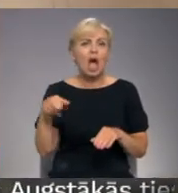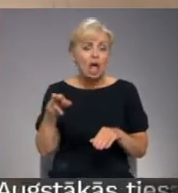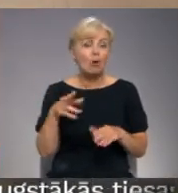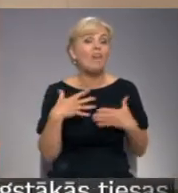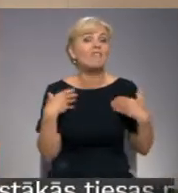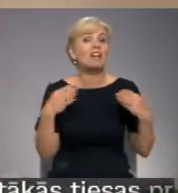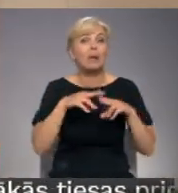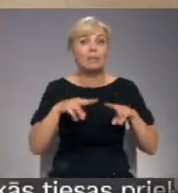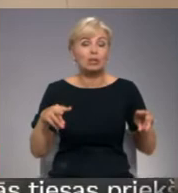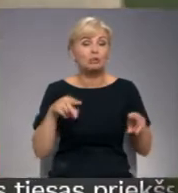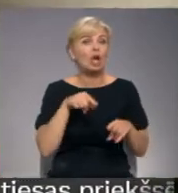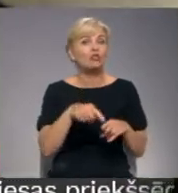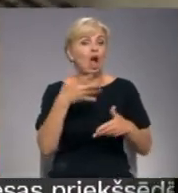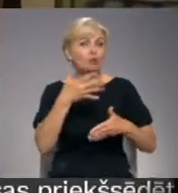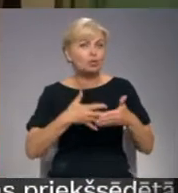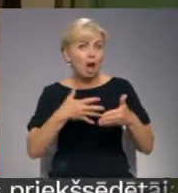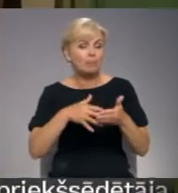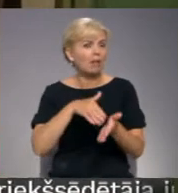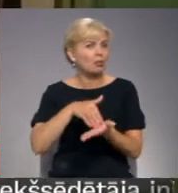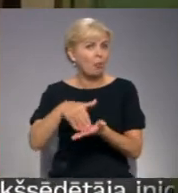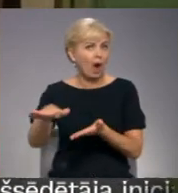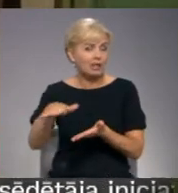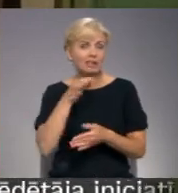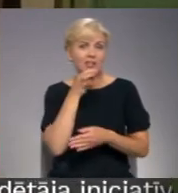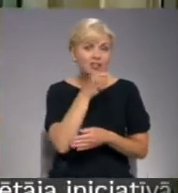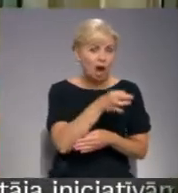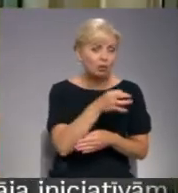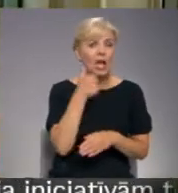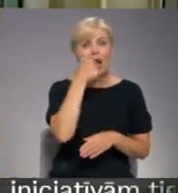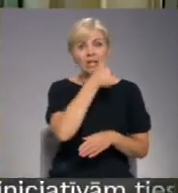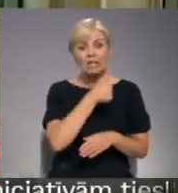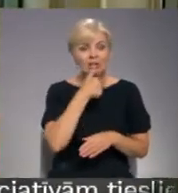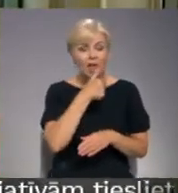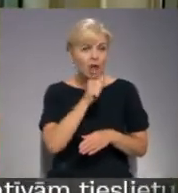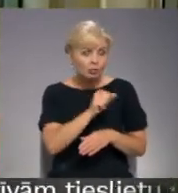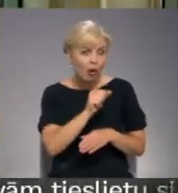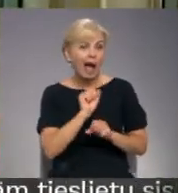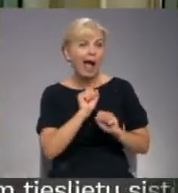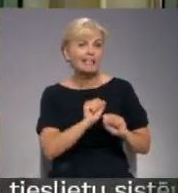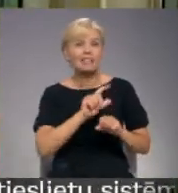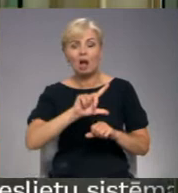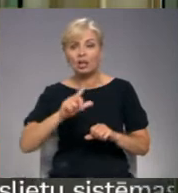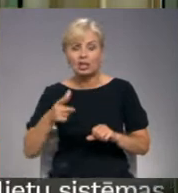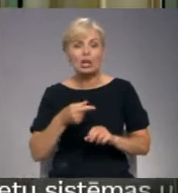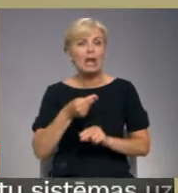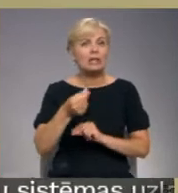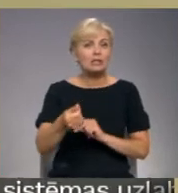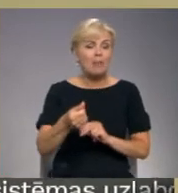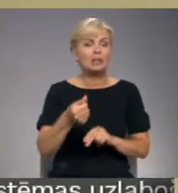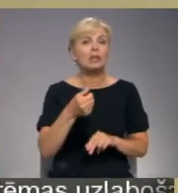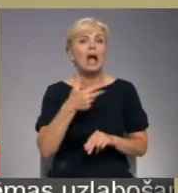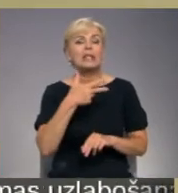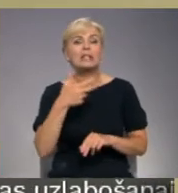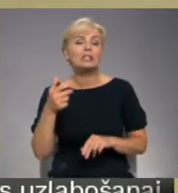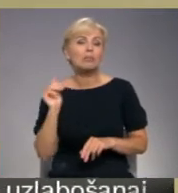Veselības ministrija gan šādus aprēķinus noraida, minot, ka par individuālajiem aizsarglīdzekļiem izmaksāšot ap 300